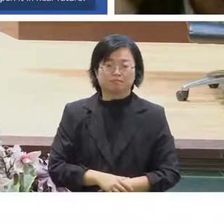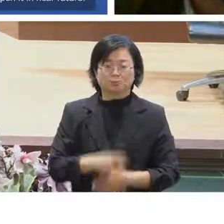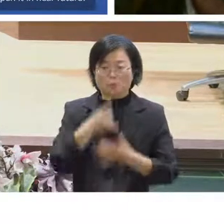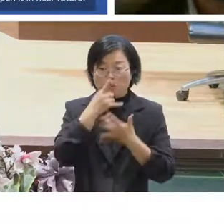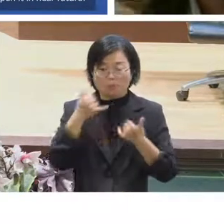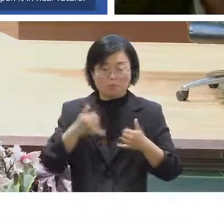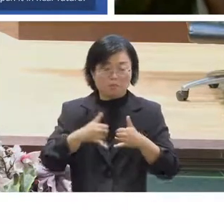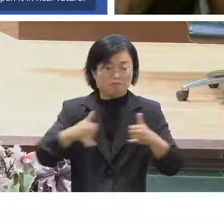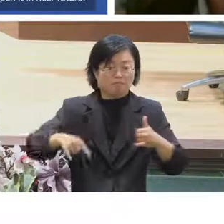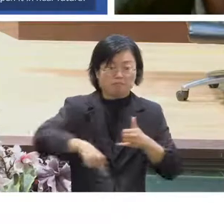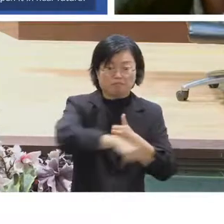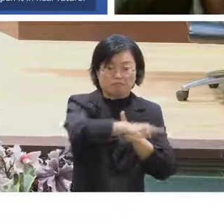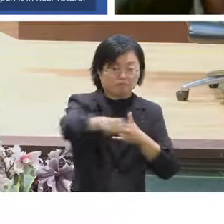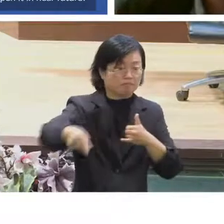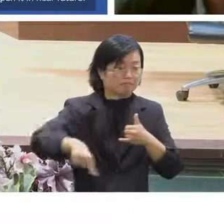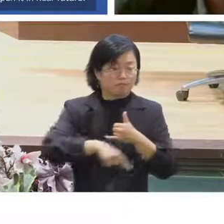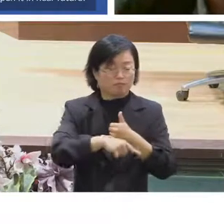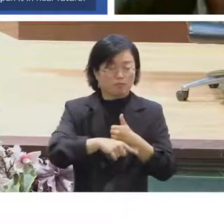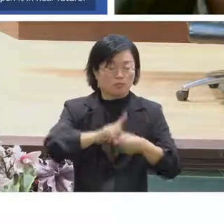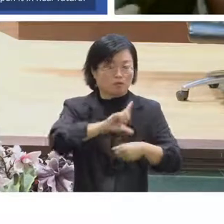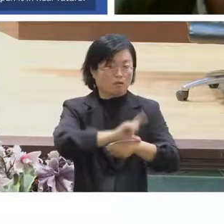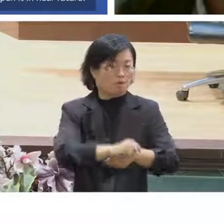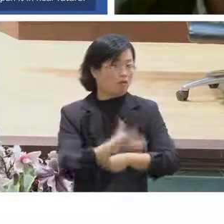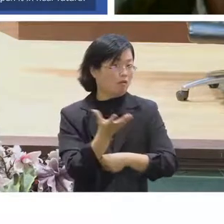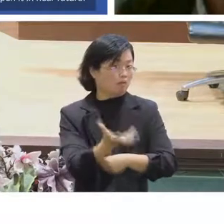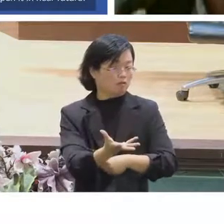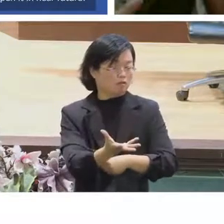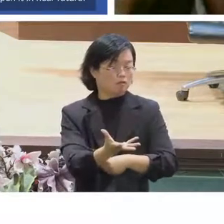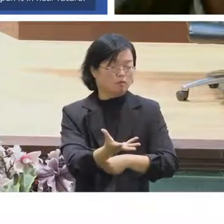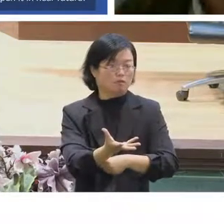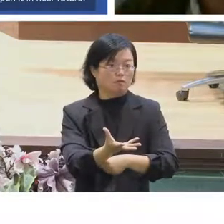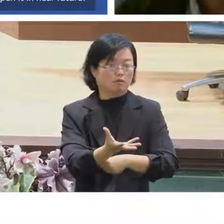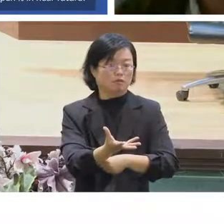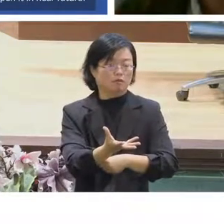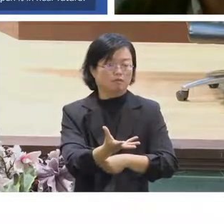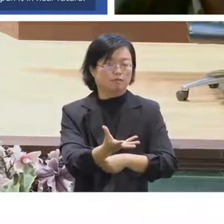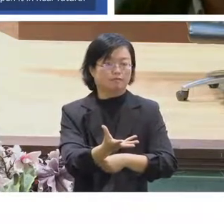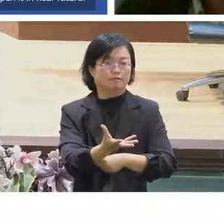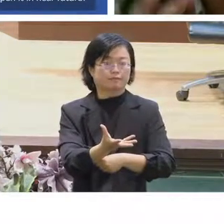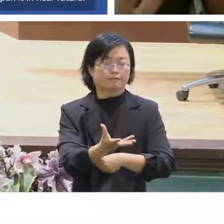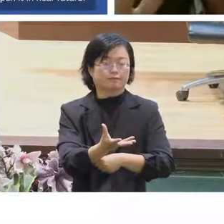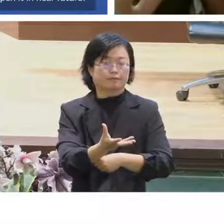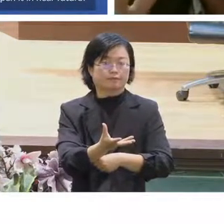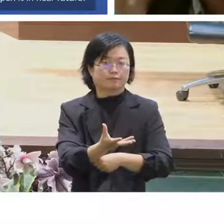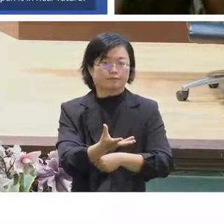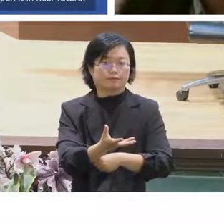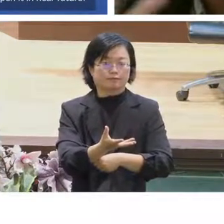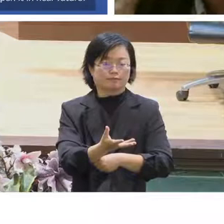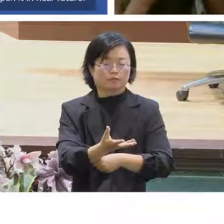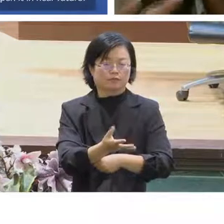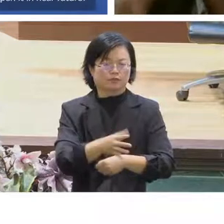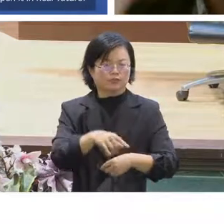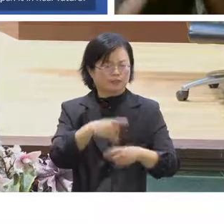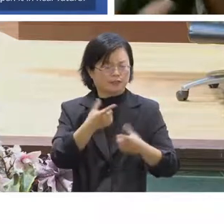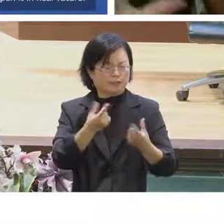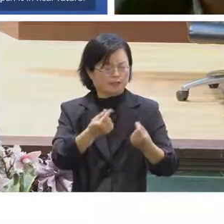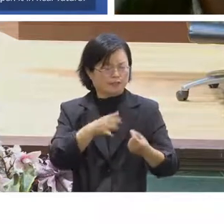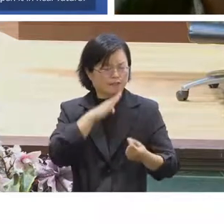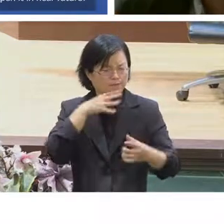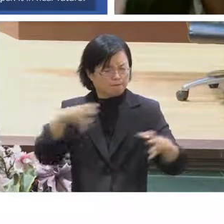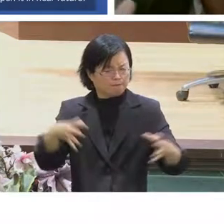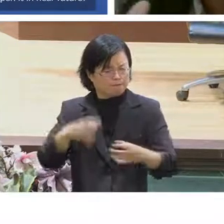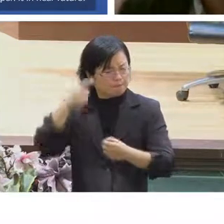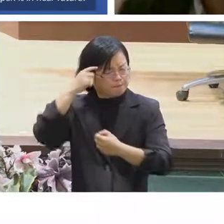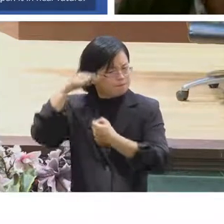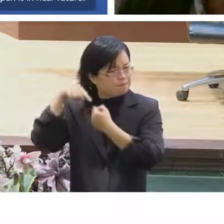民间研究团队大部分时候也是集中在真的是怎么样构想一个研究的